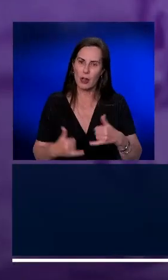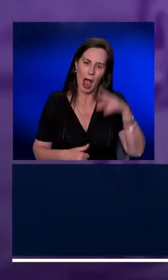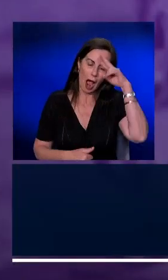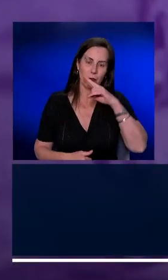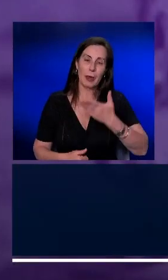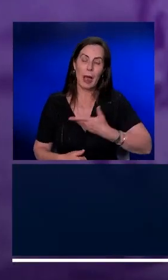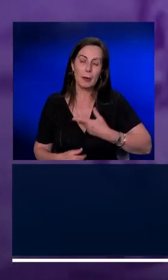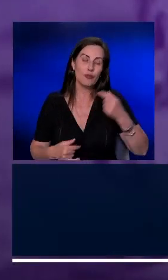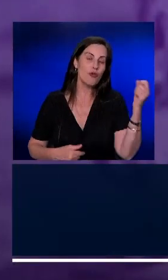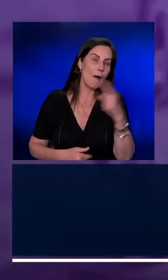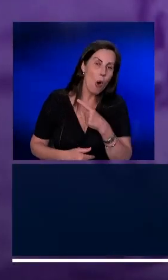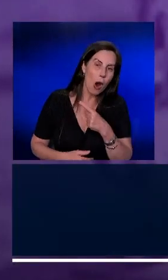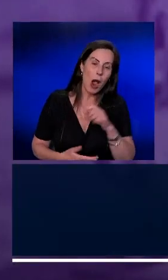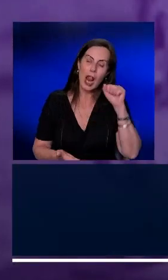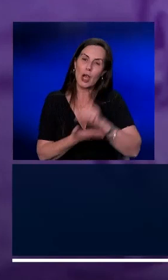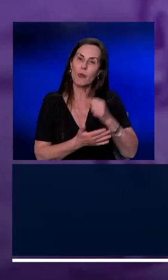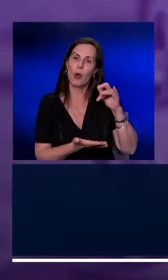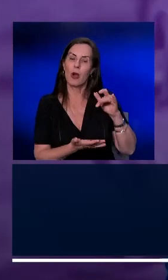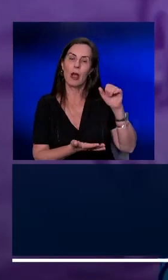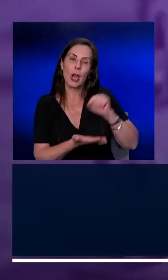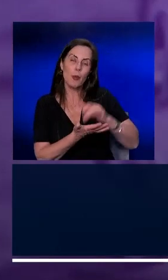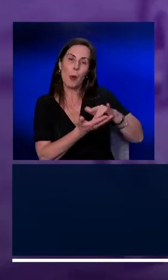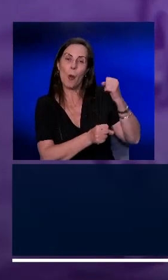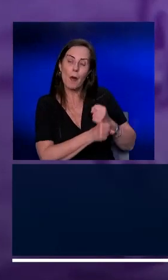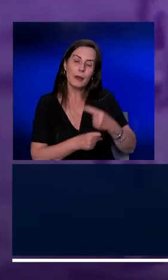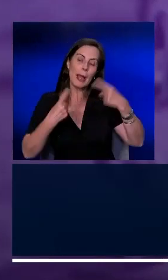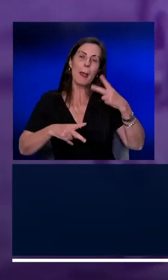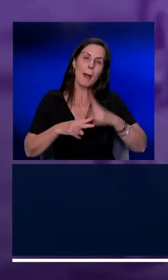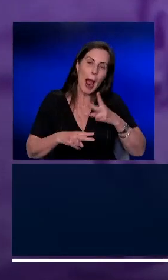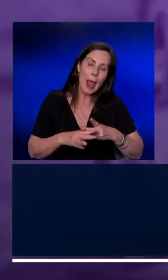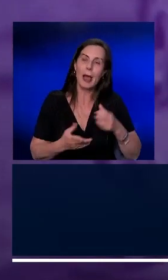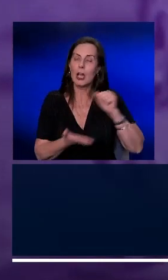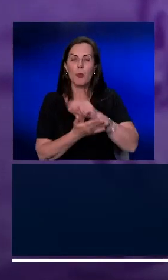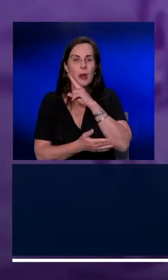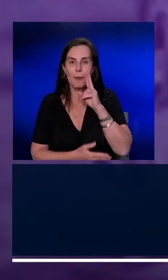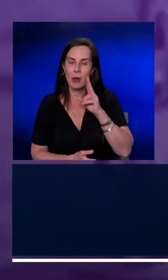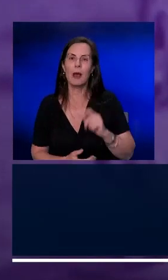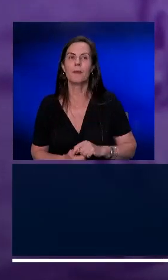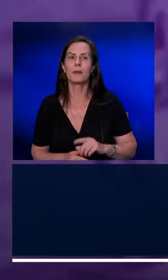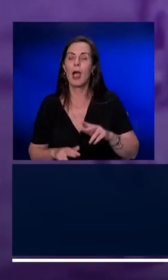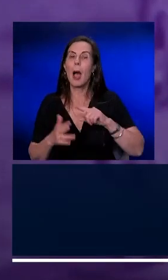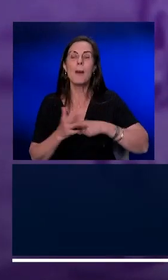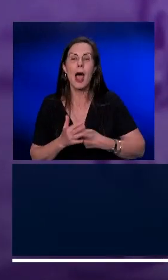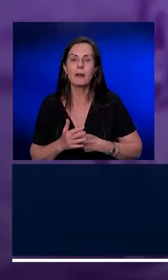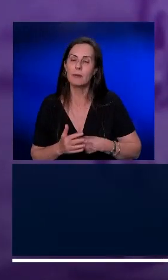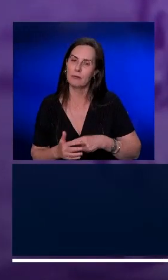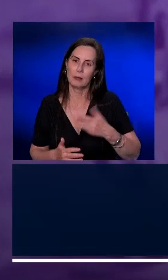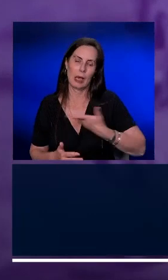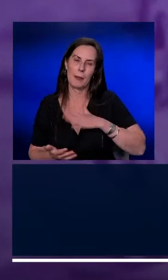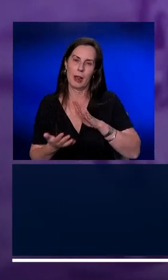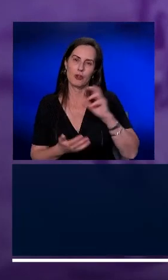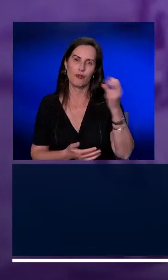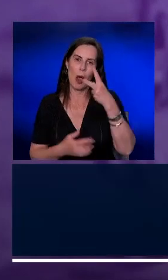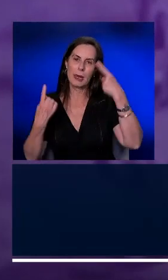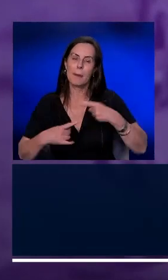לקחת 7 ימים על חשבונם, על חשבון המעסיק, ימי מחלה, על חשבון האם וכן הלאה. המטרה היא שיהיו לפחות 14